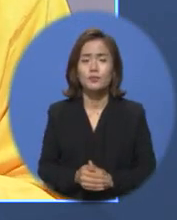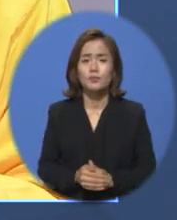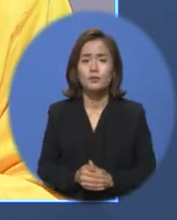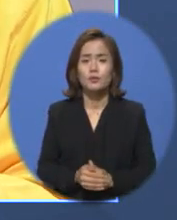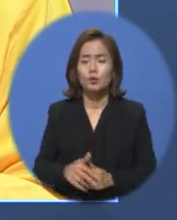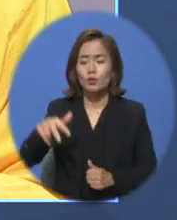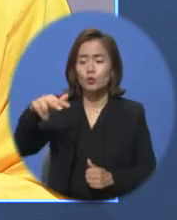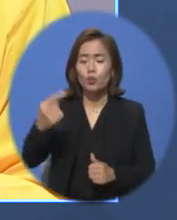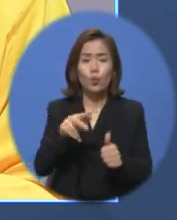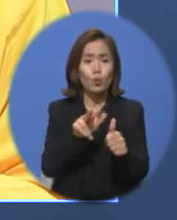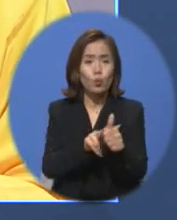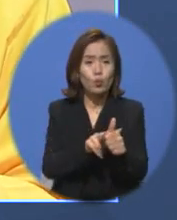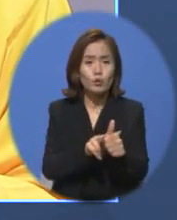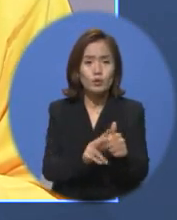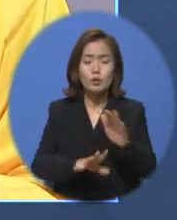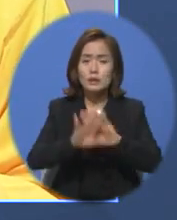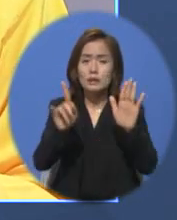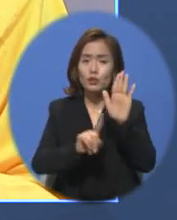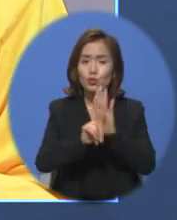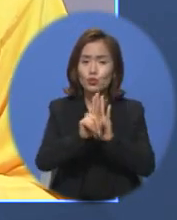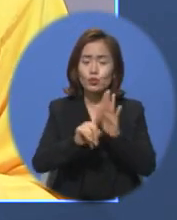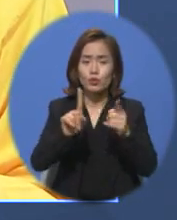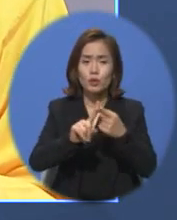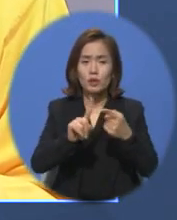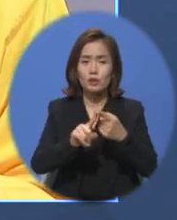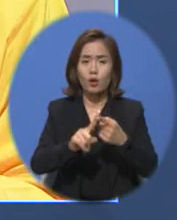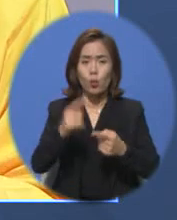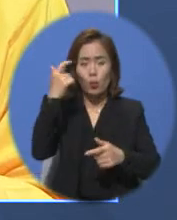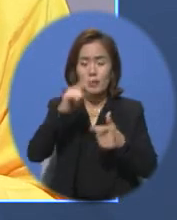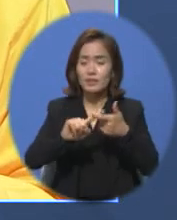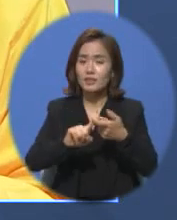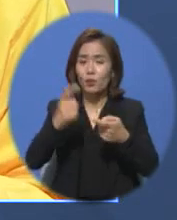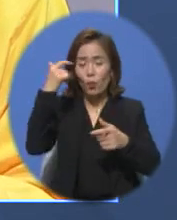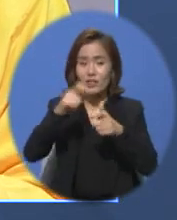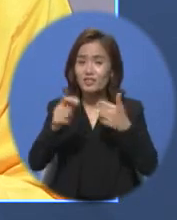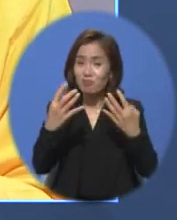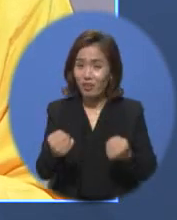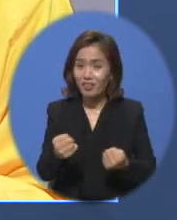후보님께서기후위기 에매우관심이많으신것으로알고있습니다 .